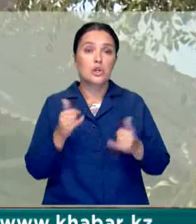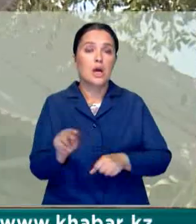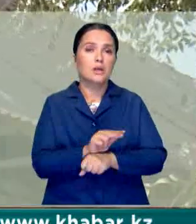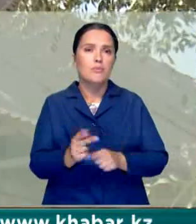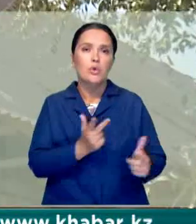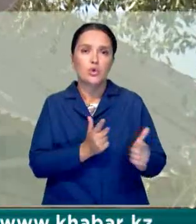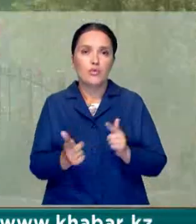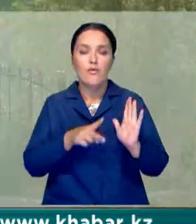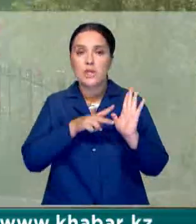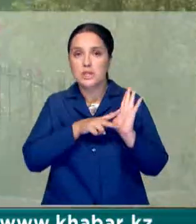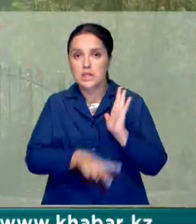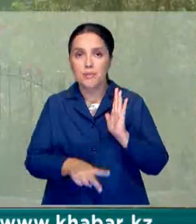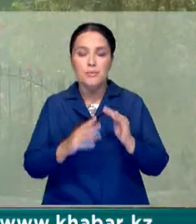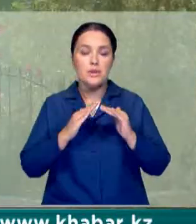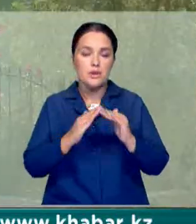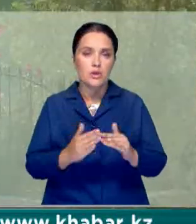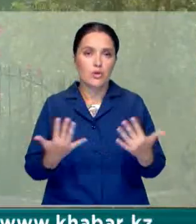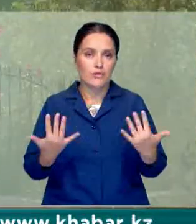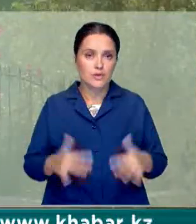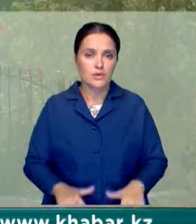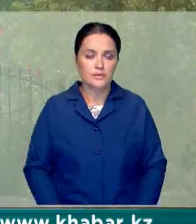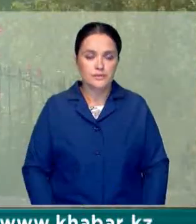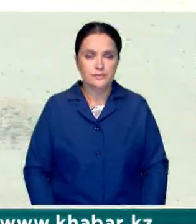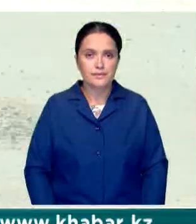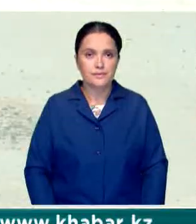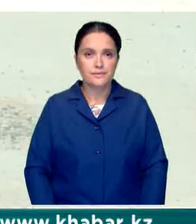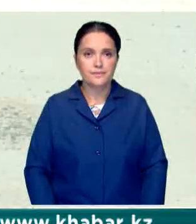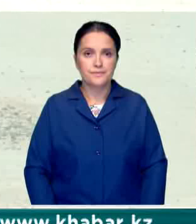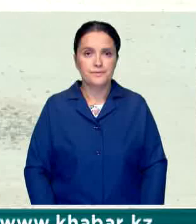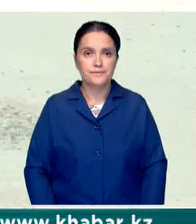на данный момент отремонтировано почти 7000 объектов.